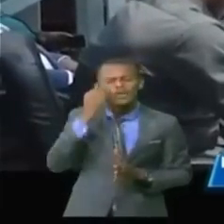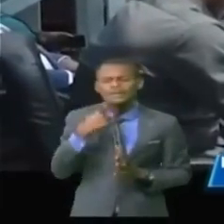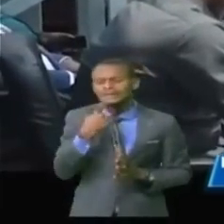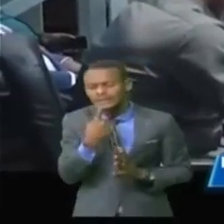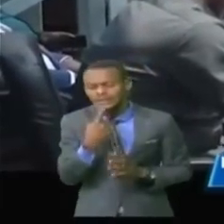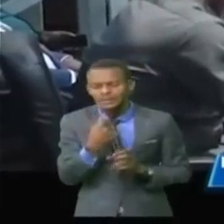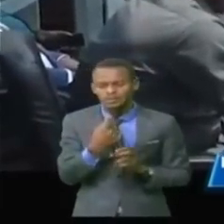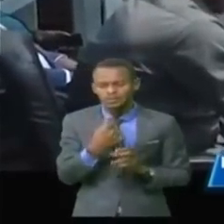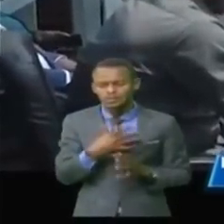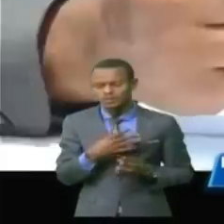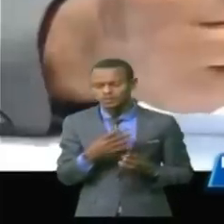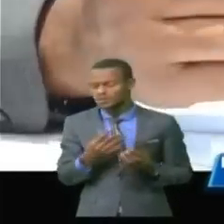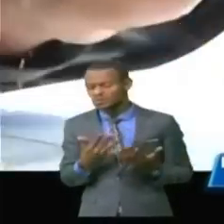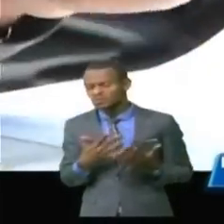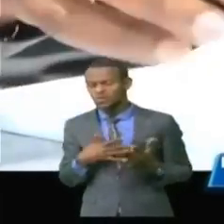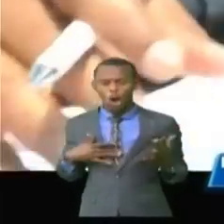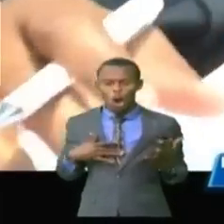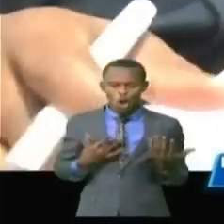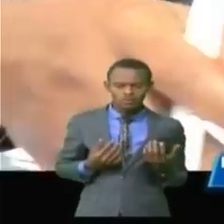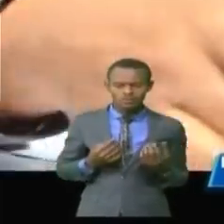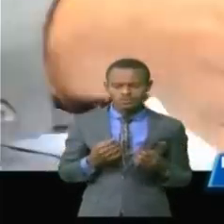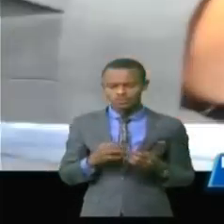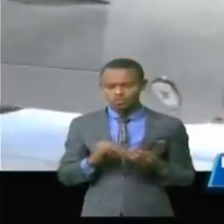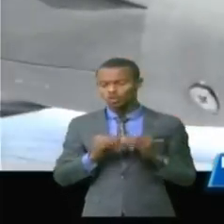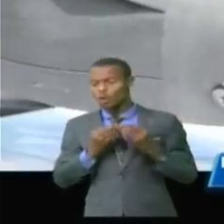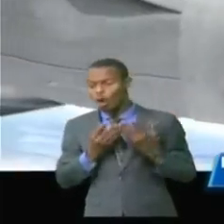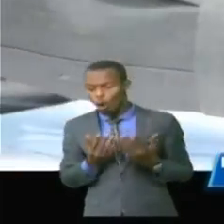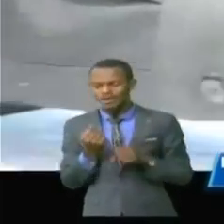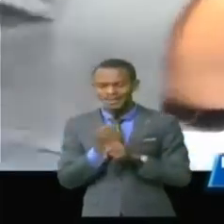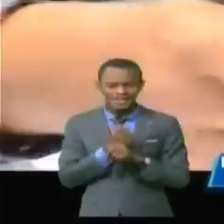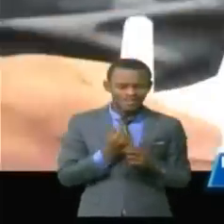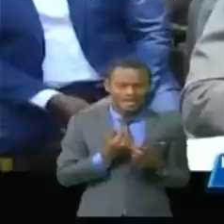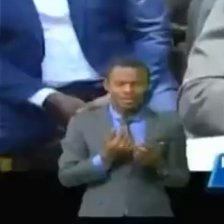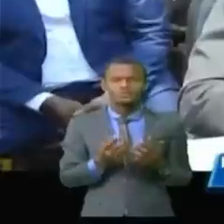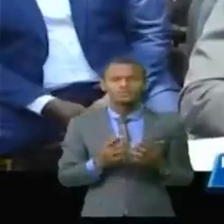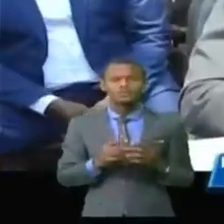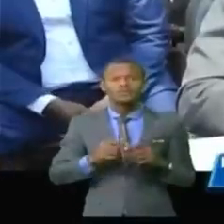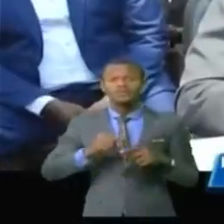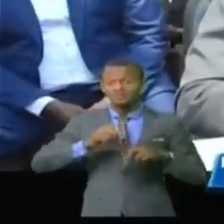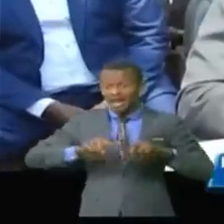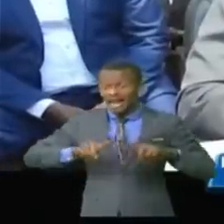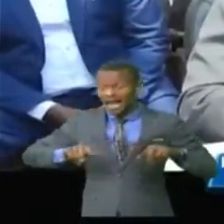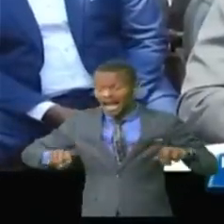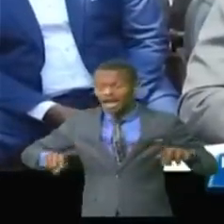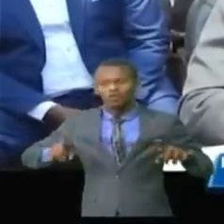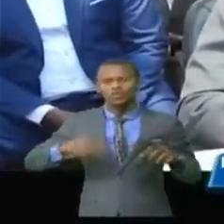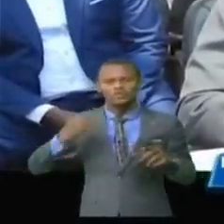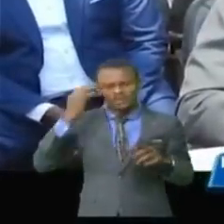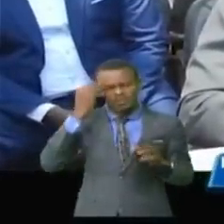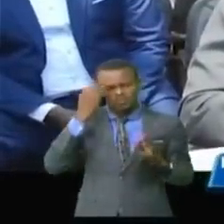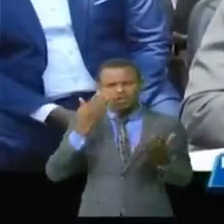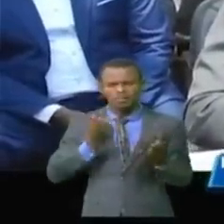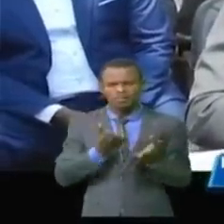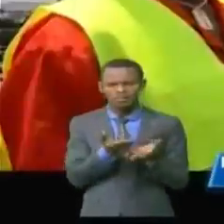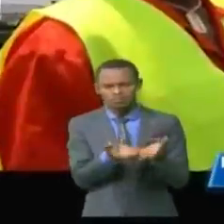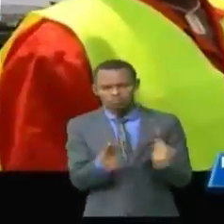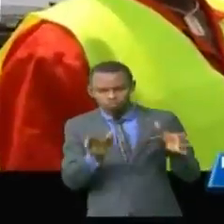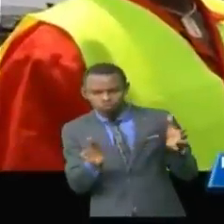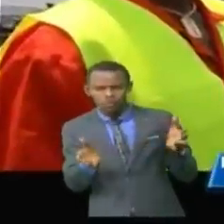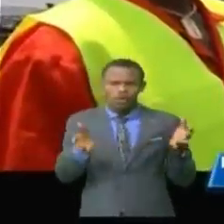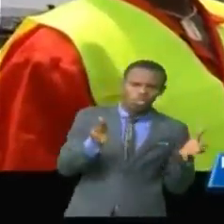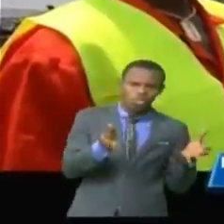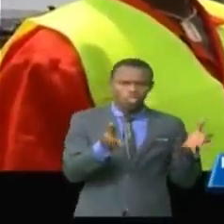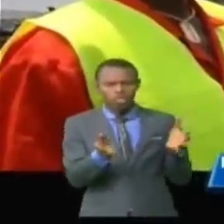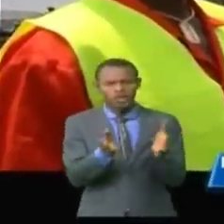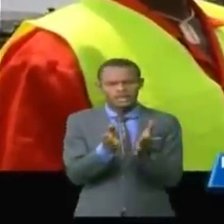a voulu non seulement donner le go de l'opération de l'identification de toutes les unités flottantes sur le fleuve Congo, mais